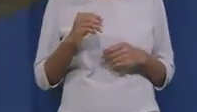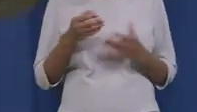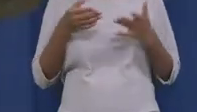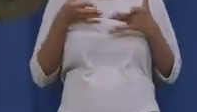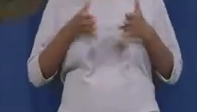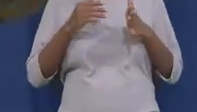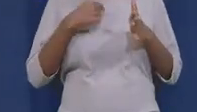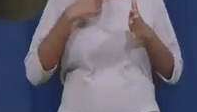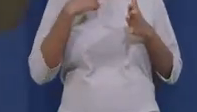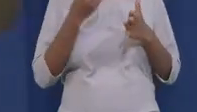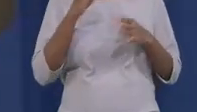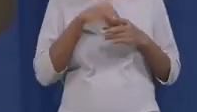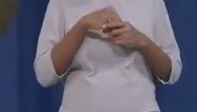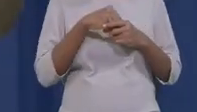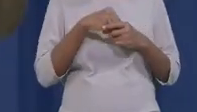Laissez-moi,